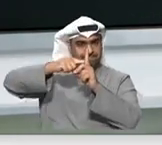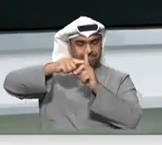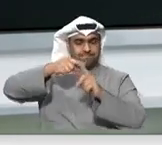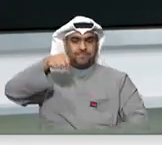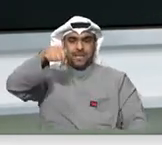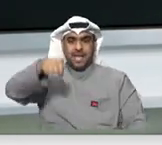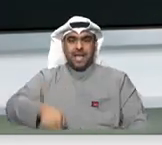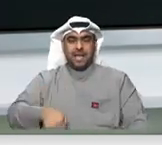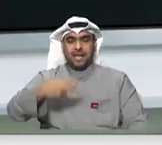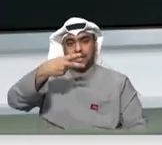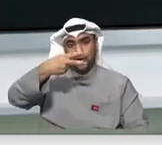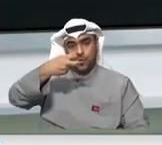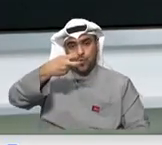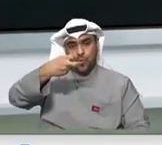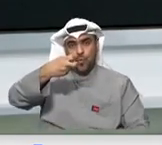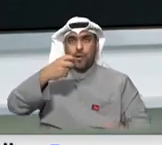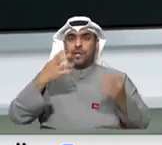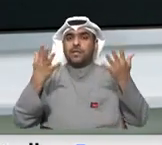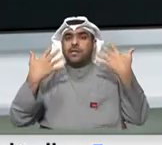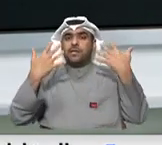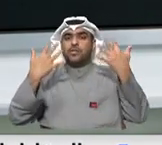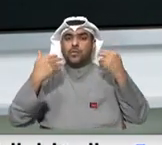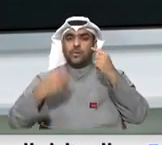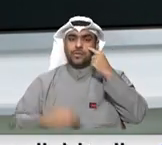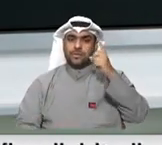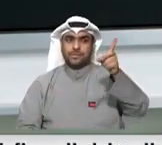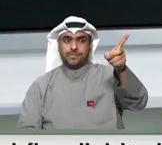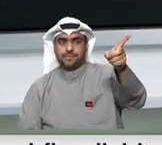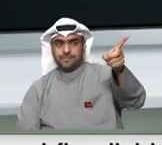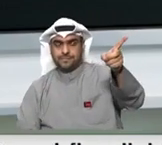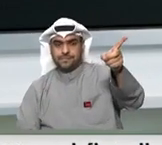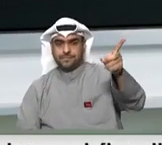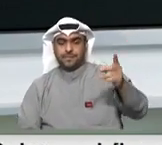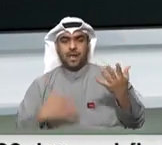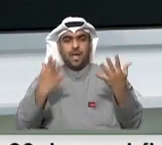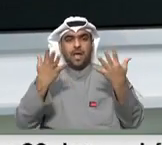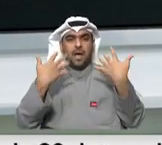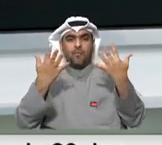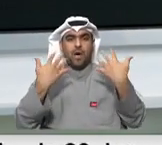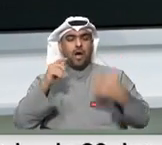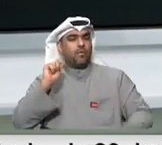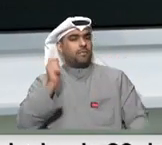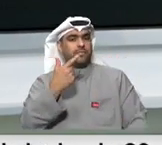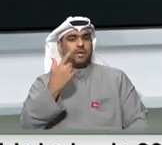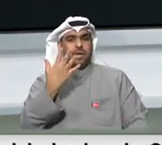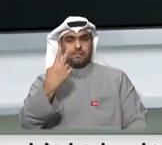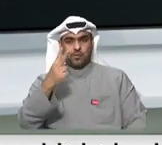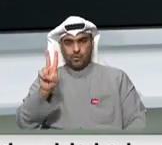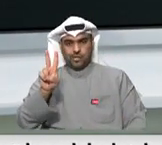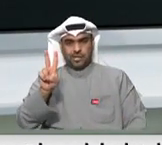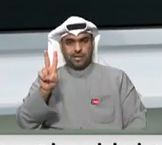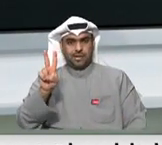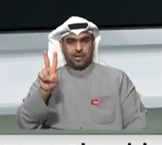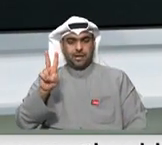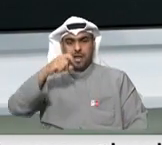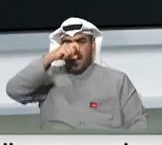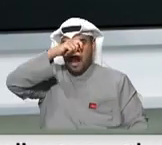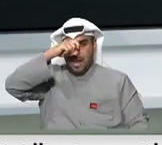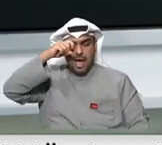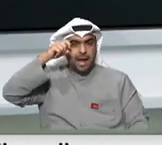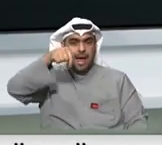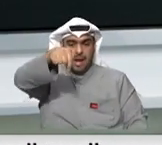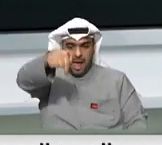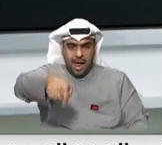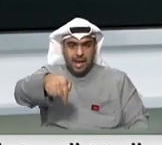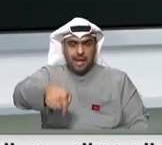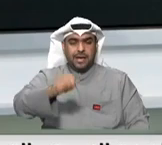السماء صافية صحو، الرياح سرعتها 25 كيلومتر في الساعة. درجة الحرارة الحالية